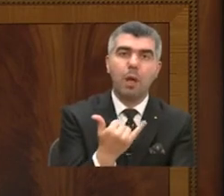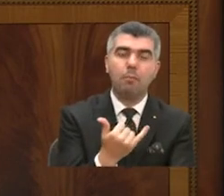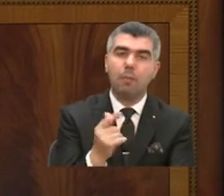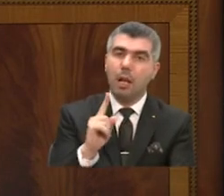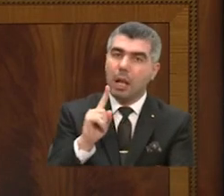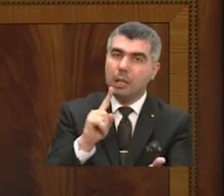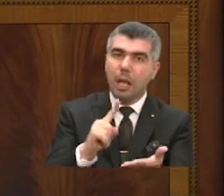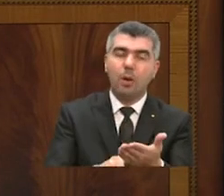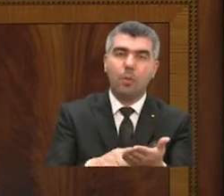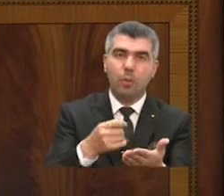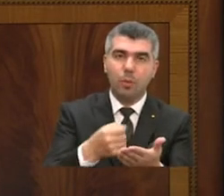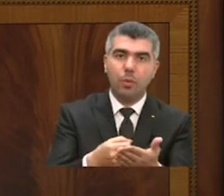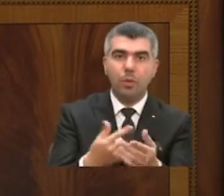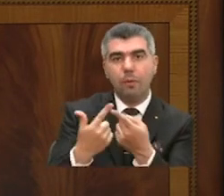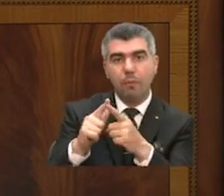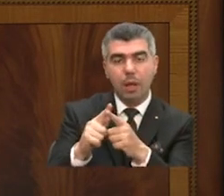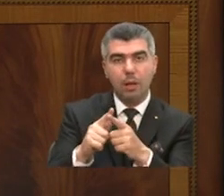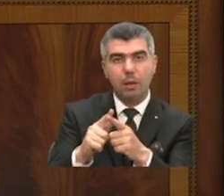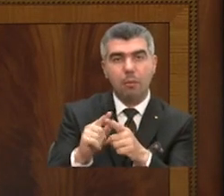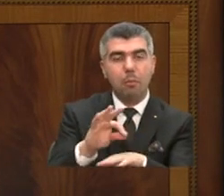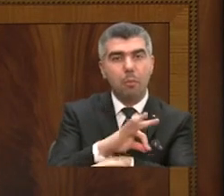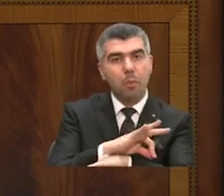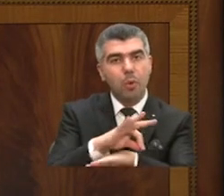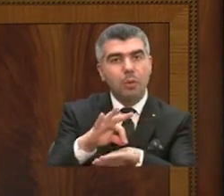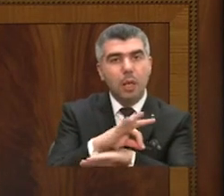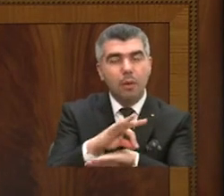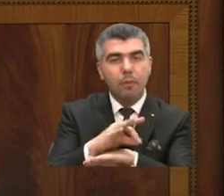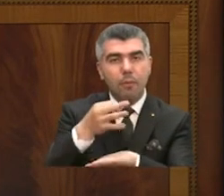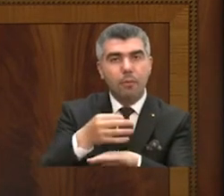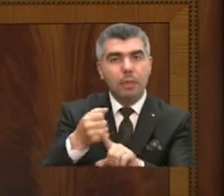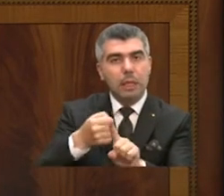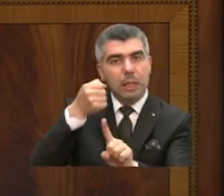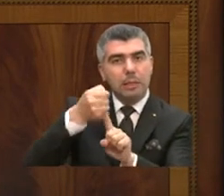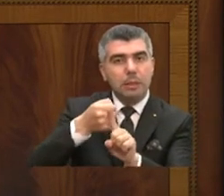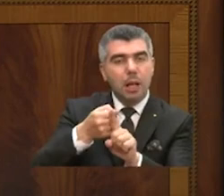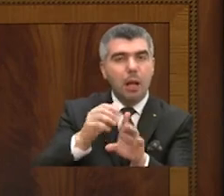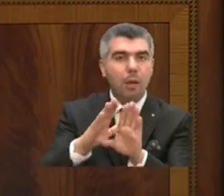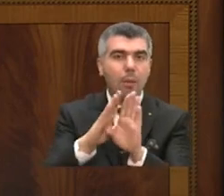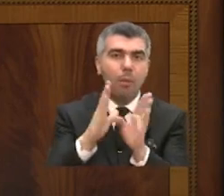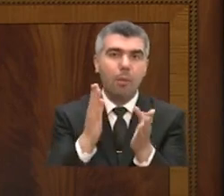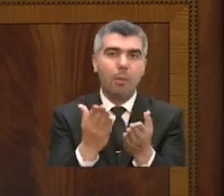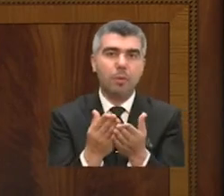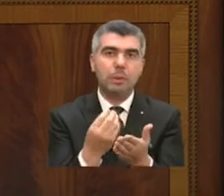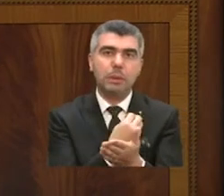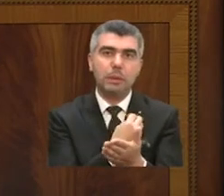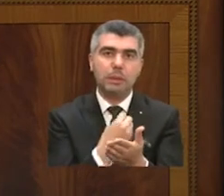والمحوري الذي تشكله هذه الموارد في إنجاح عملية إصلاحية بالقطاع الصحي